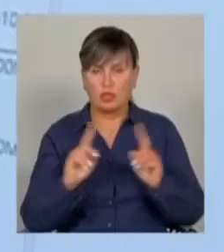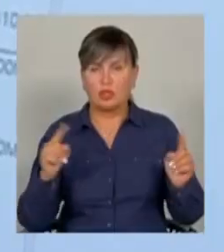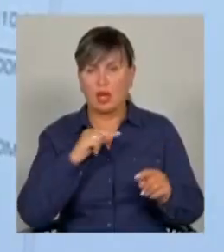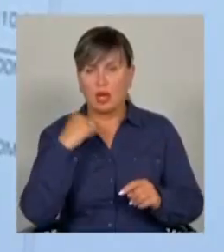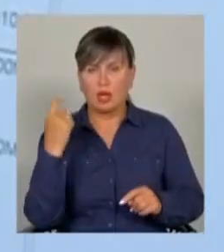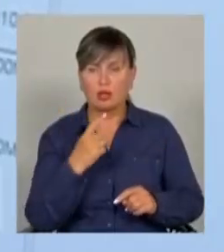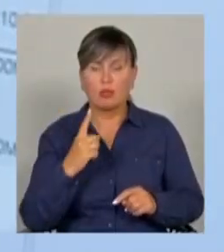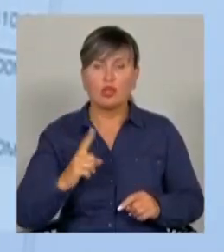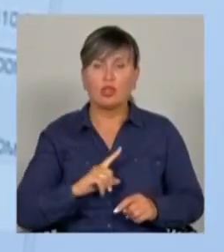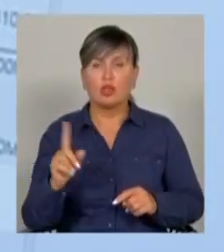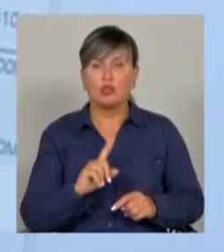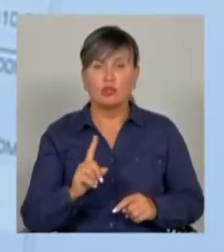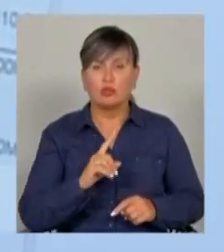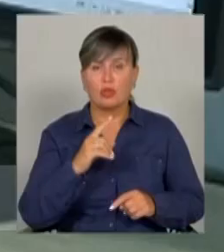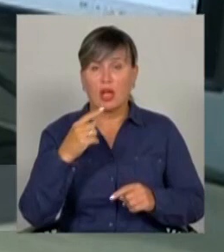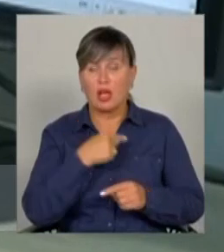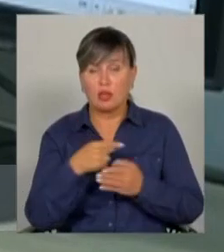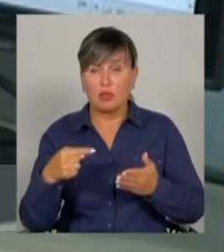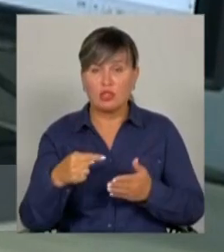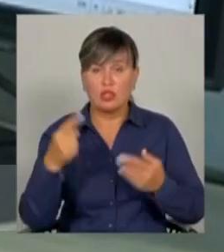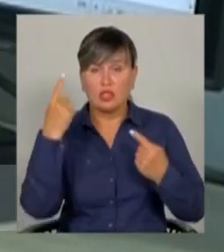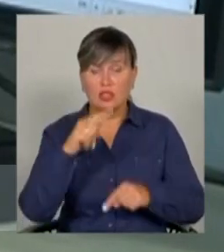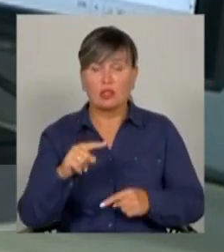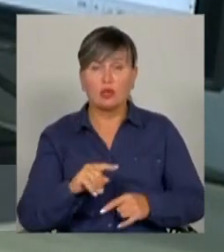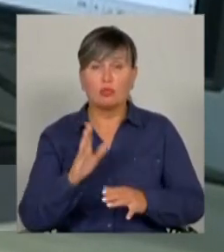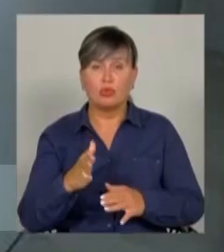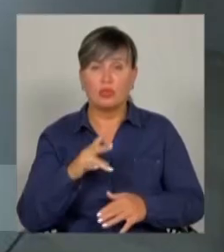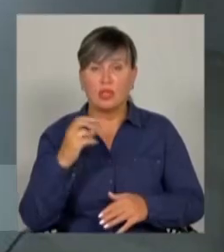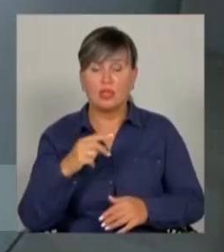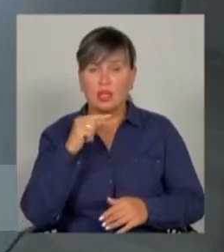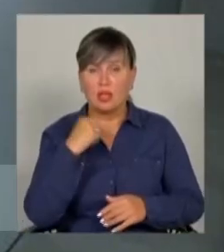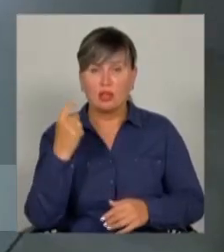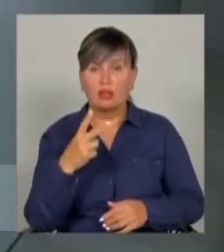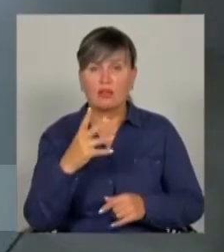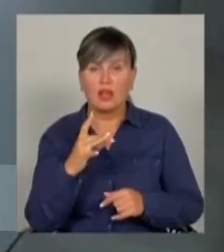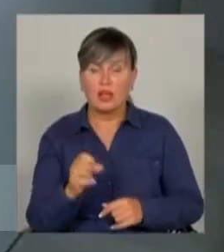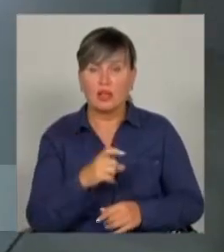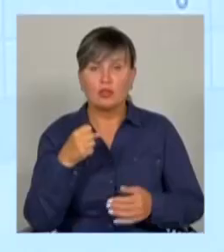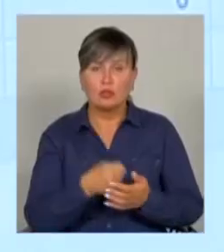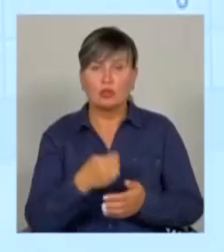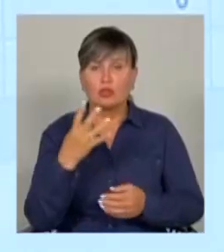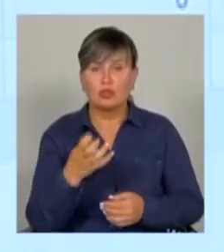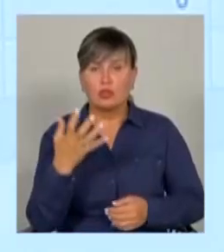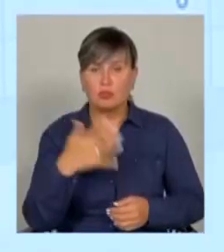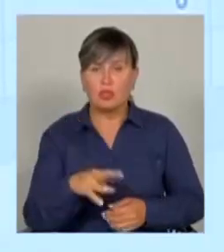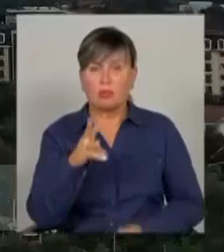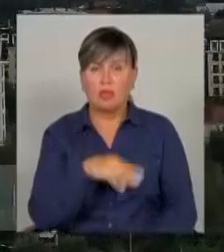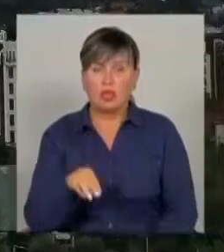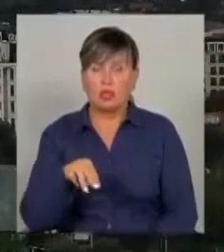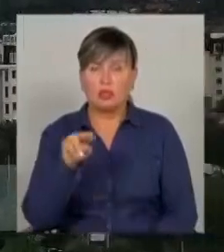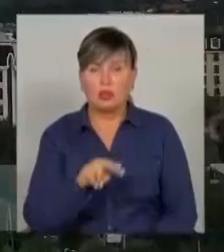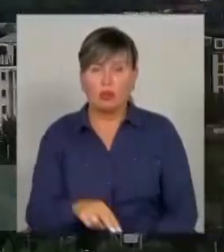экономику. Ожидается, что отмеченные инициативы приведут к увеличению нацэкономики в 2 раза, то есть до 450 миллиардов долларов